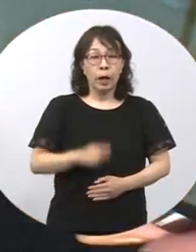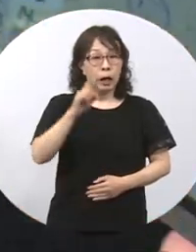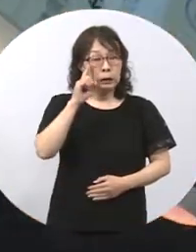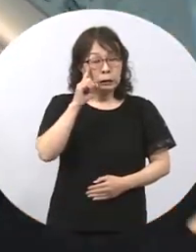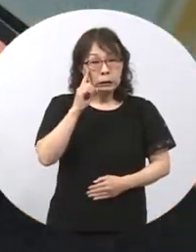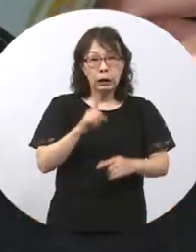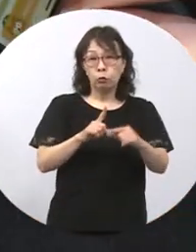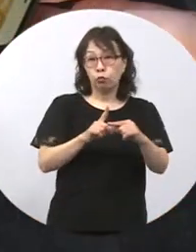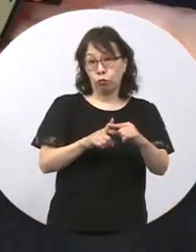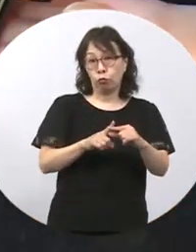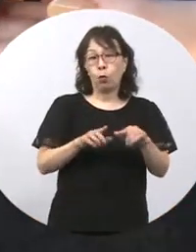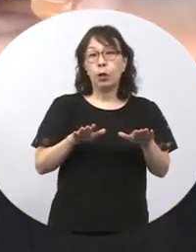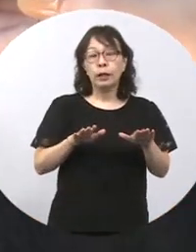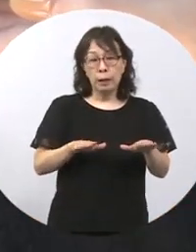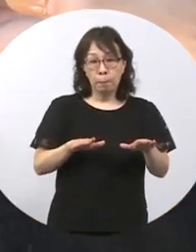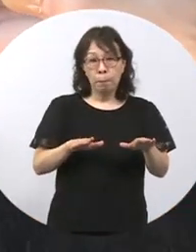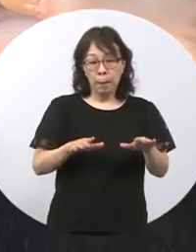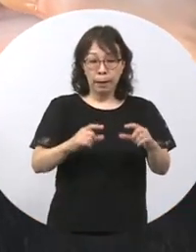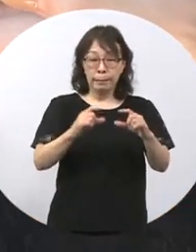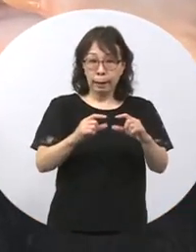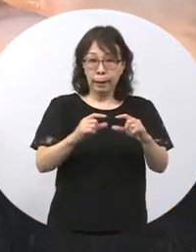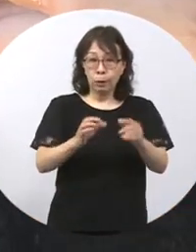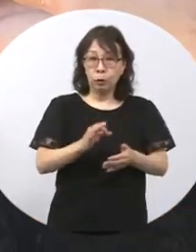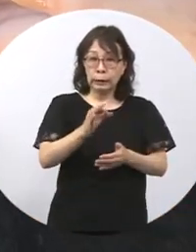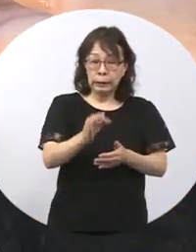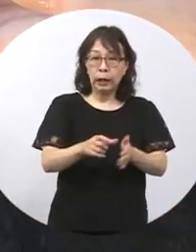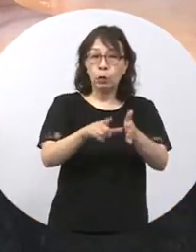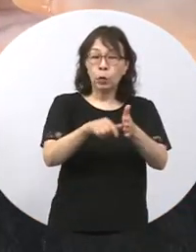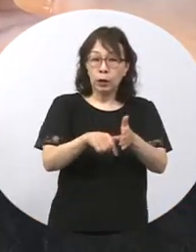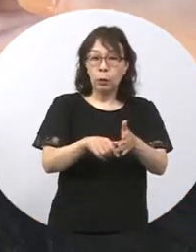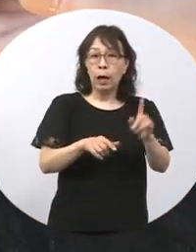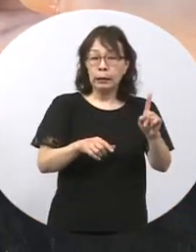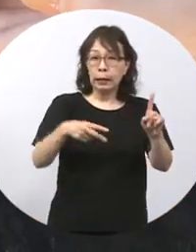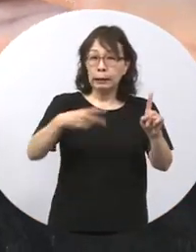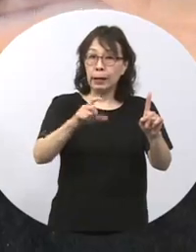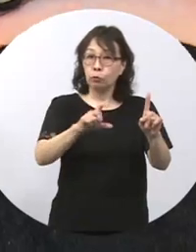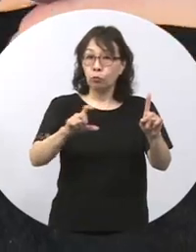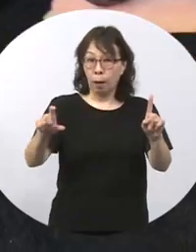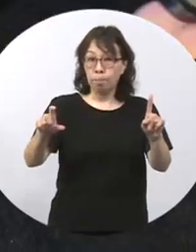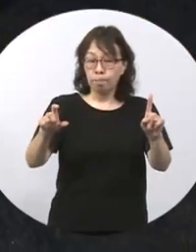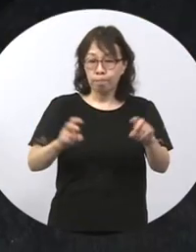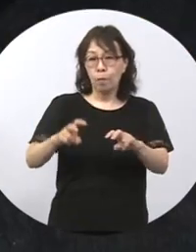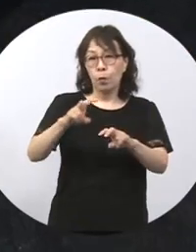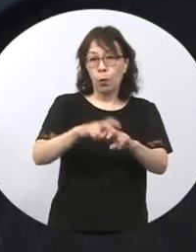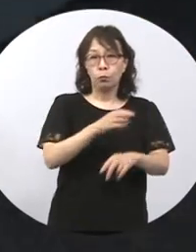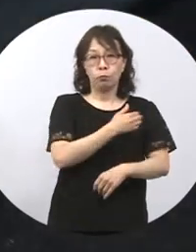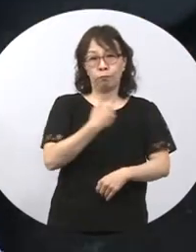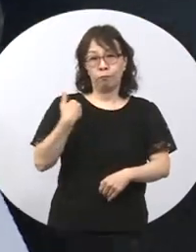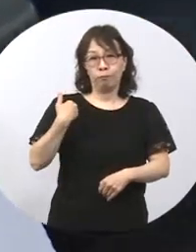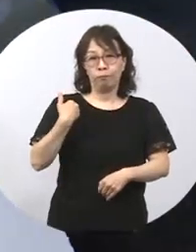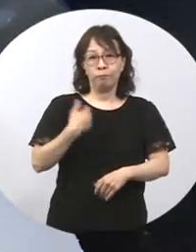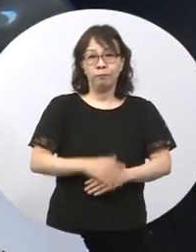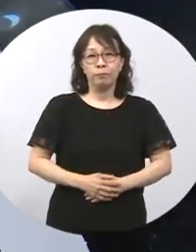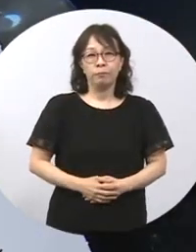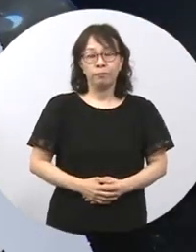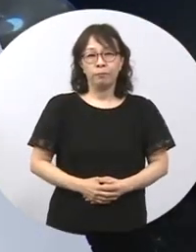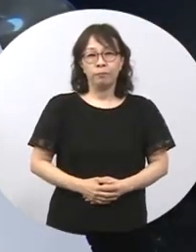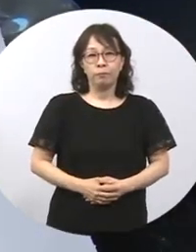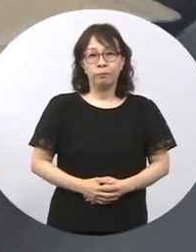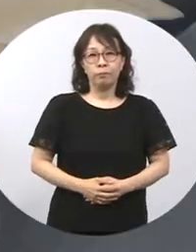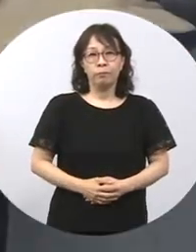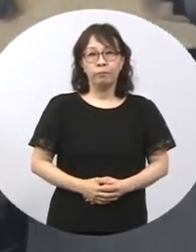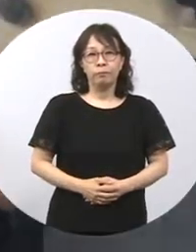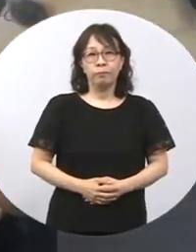実証実験の今、 IC で支払いをすると1回200円で乗車することができるんです。